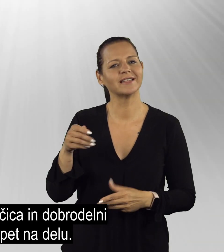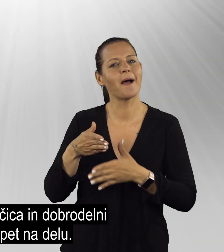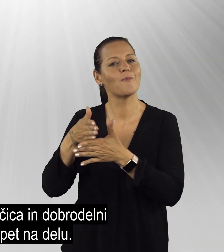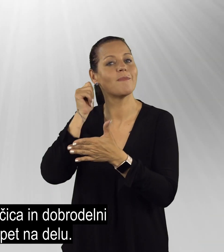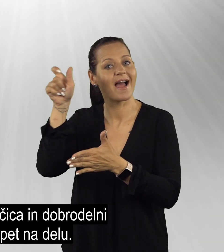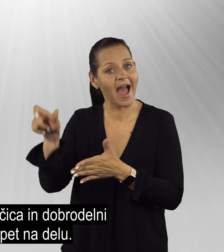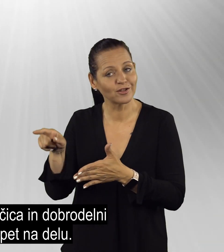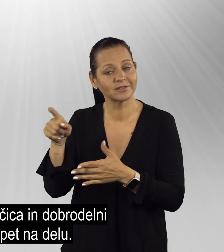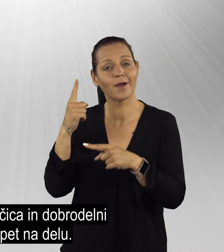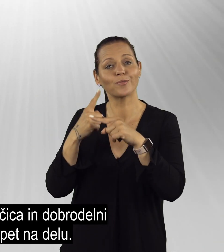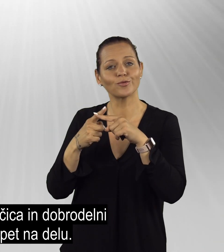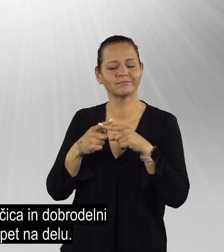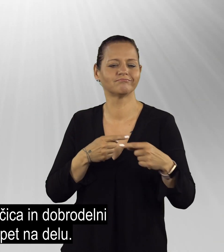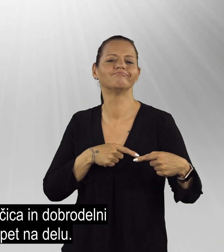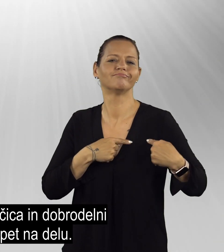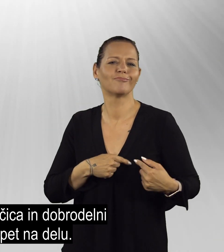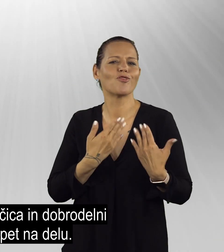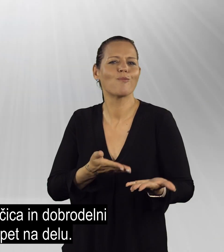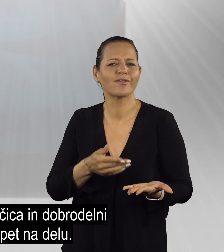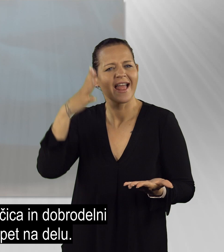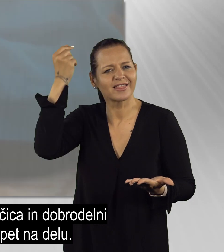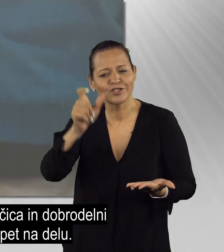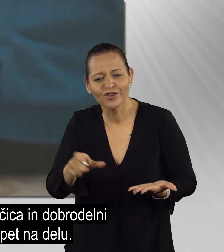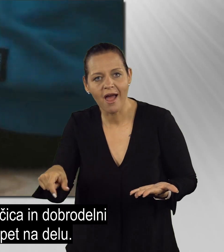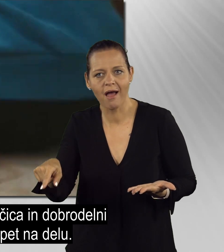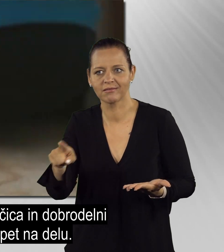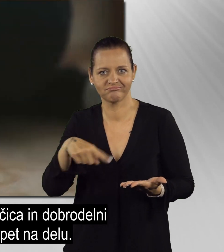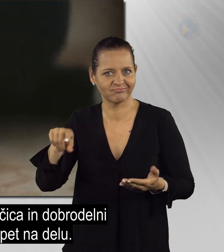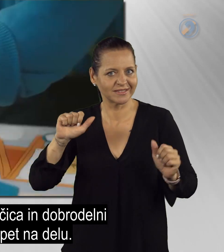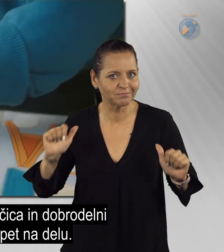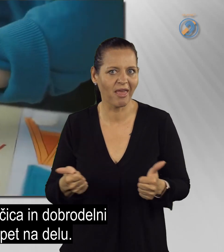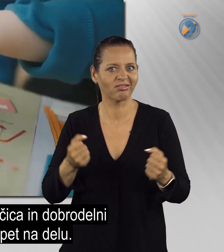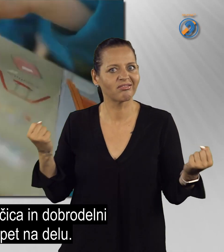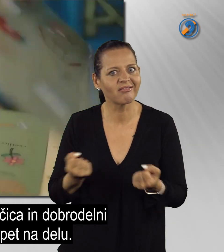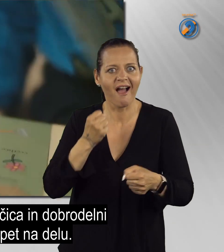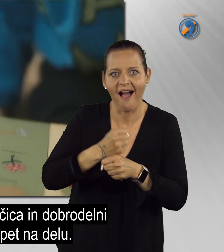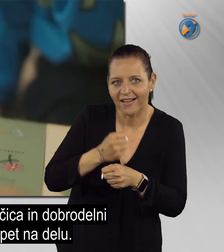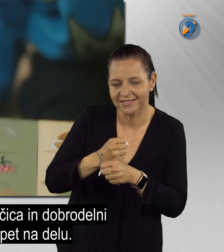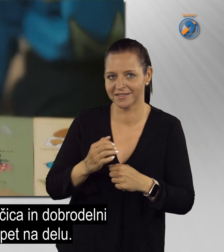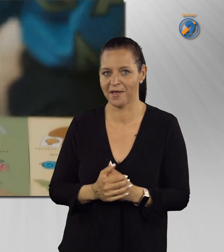Palčica pomagalčica in dobrodelni škratki so spet na delu.